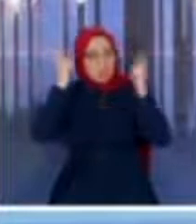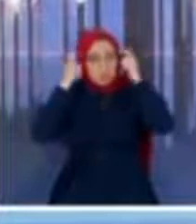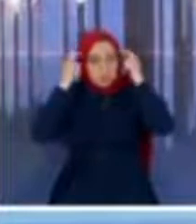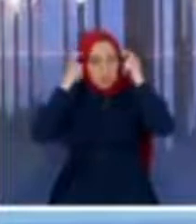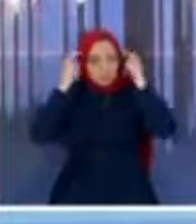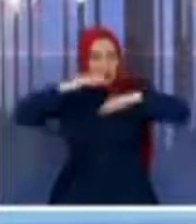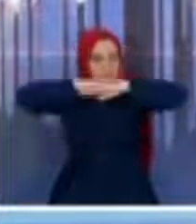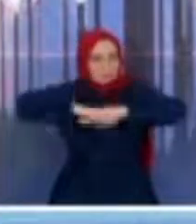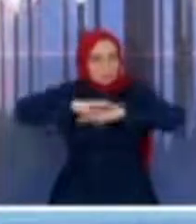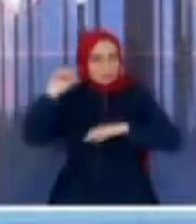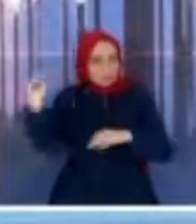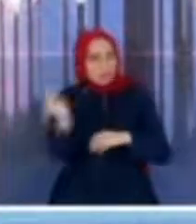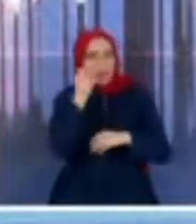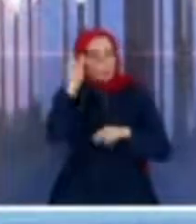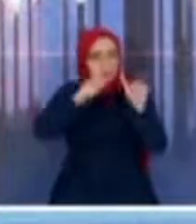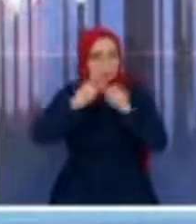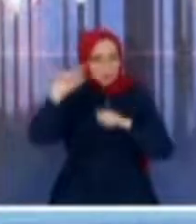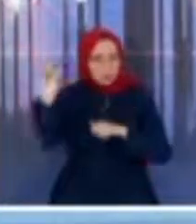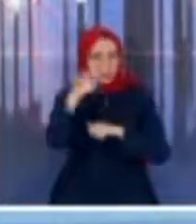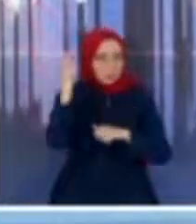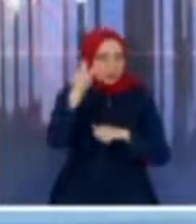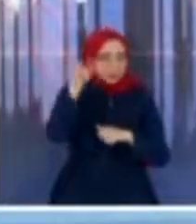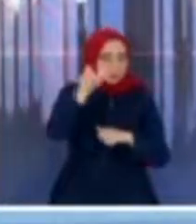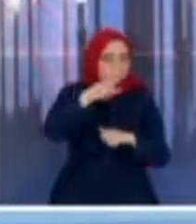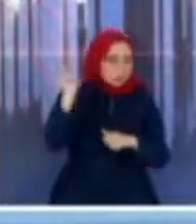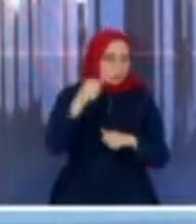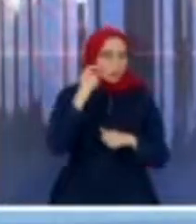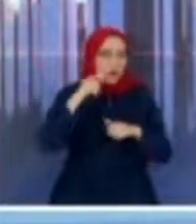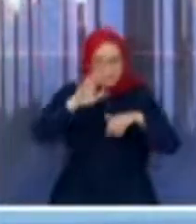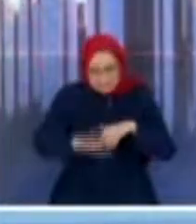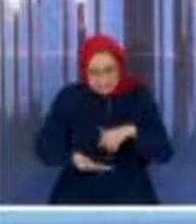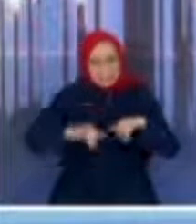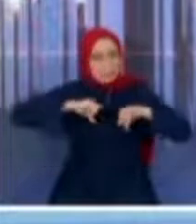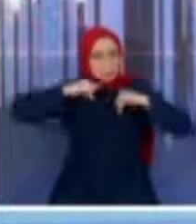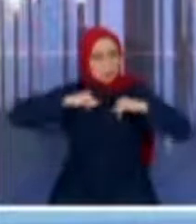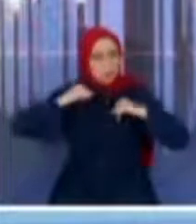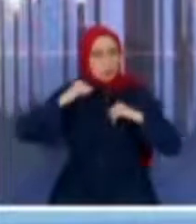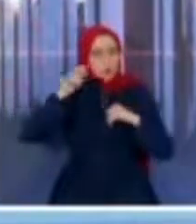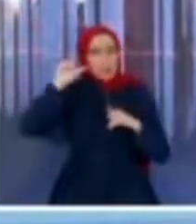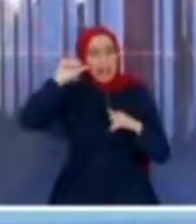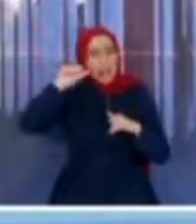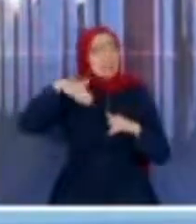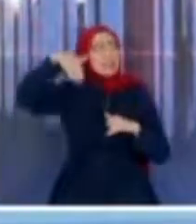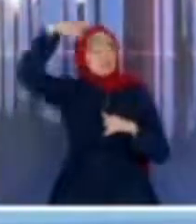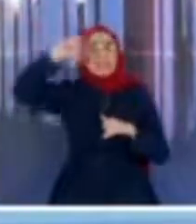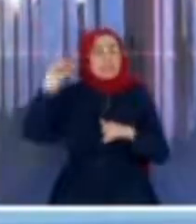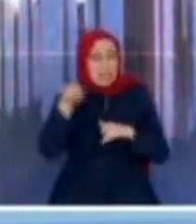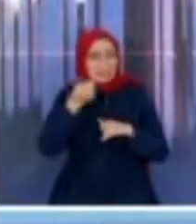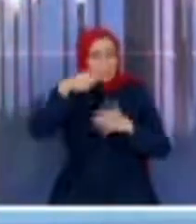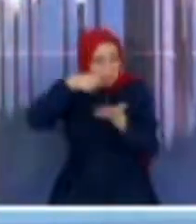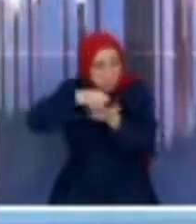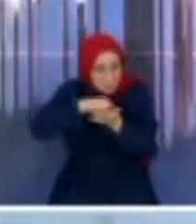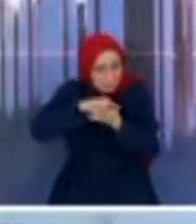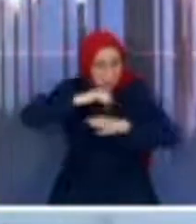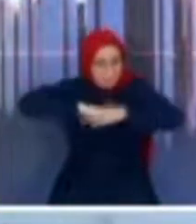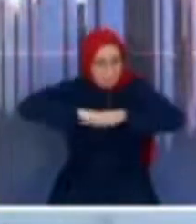ماذا بينا العباد الكل تعرف، العباد الكل تبدا عندها حتى مثال لي زابي سي الحاجات هكا